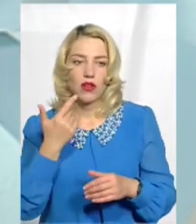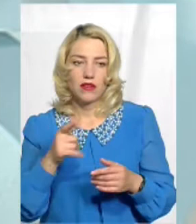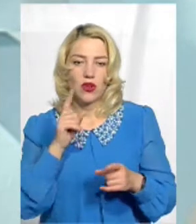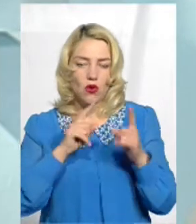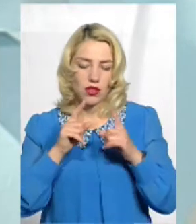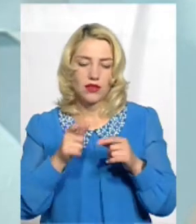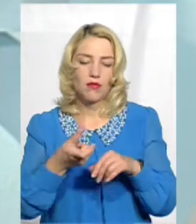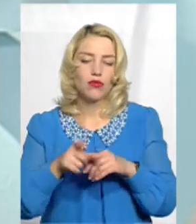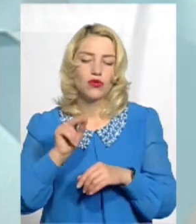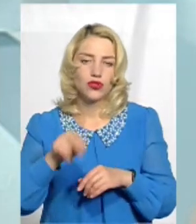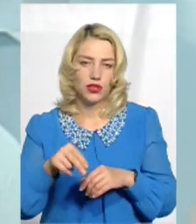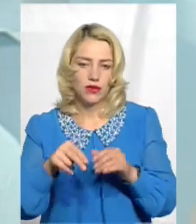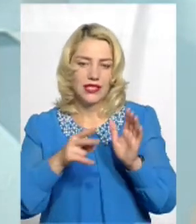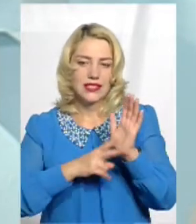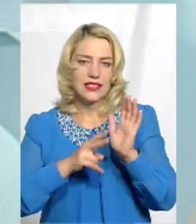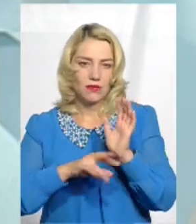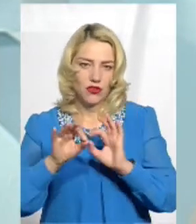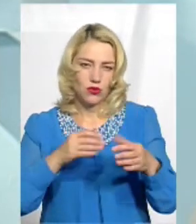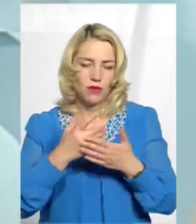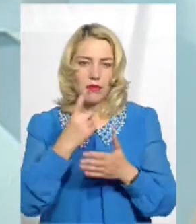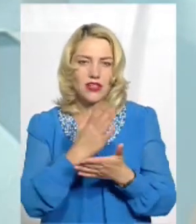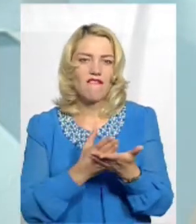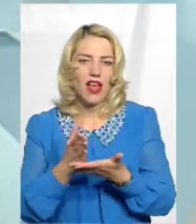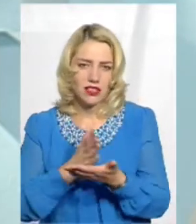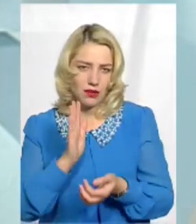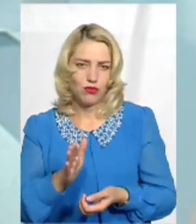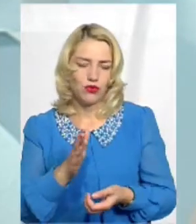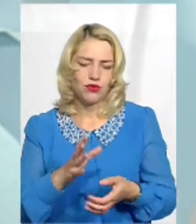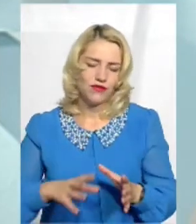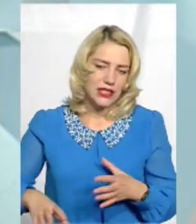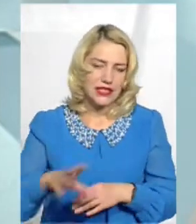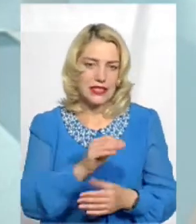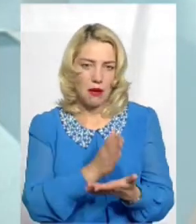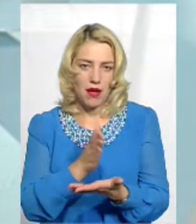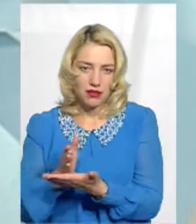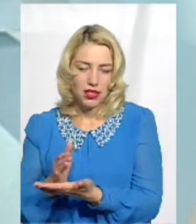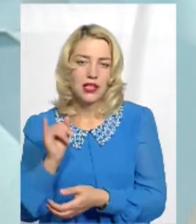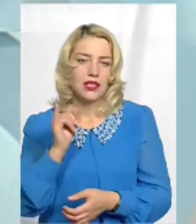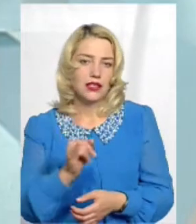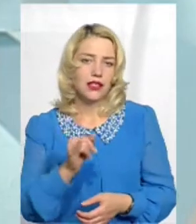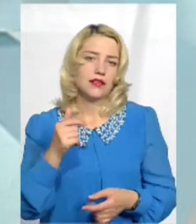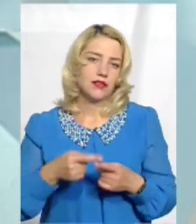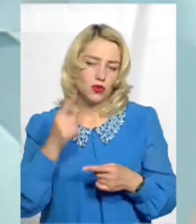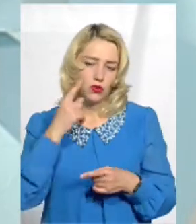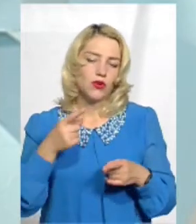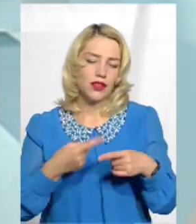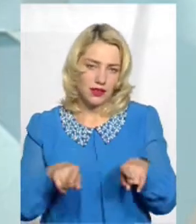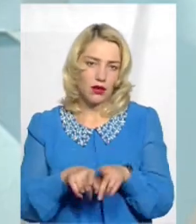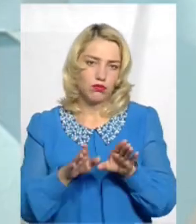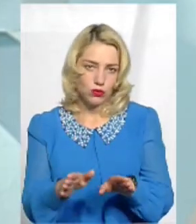там вже більше, як 75%. На 1 вересня мають мати усі, і я впевнений в цьому, що це буде так.